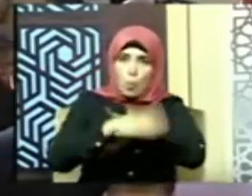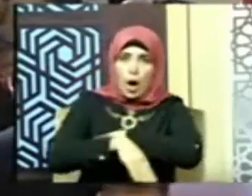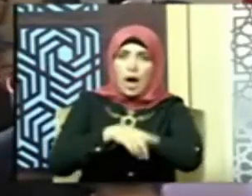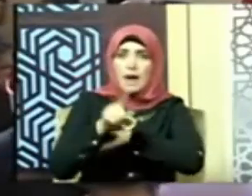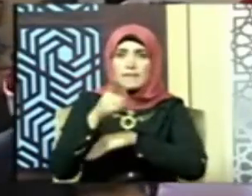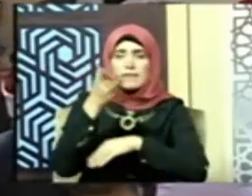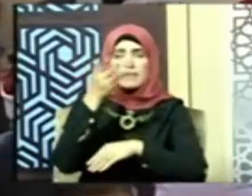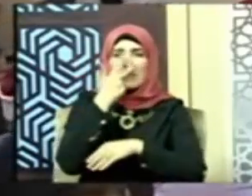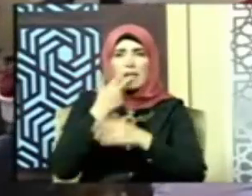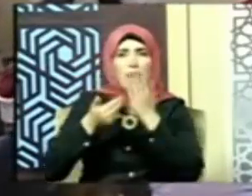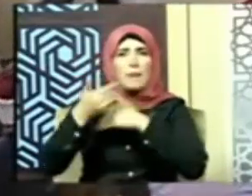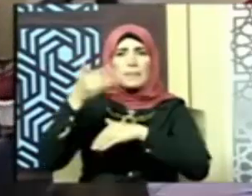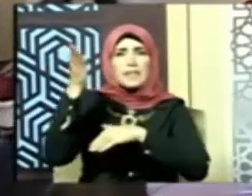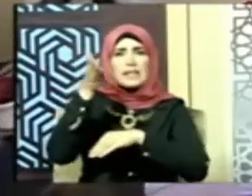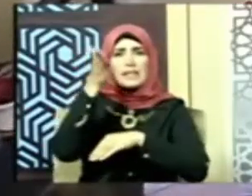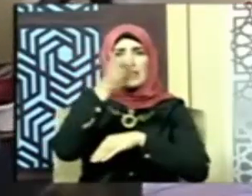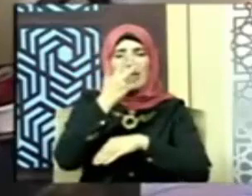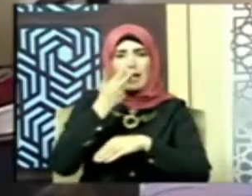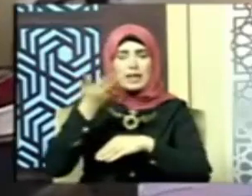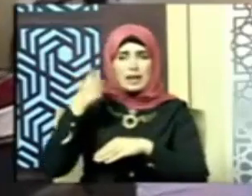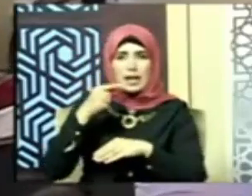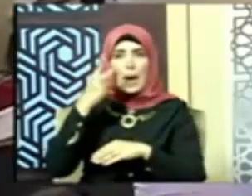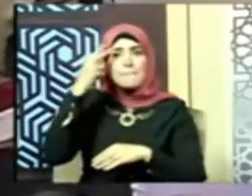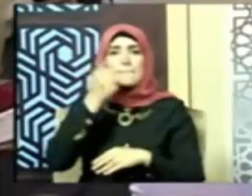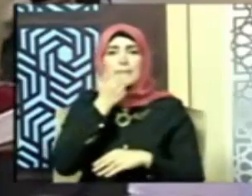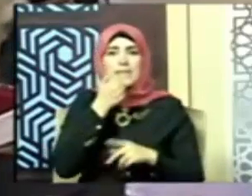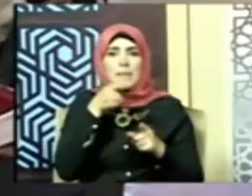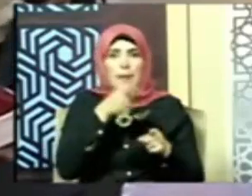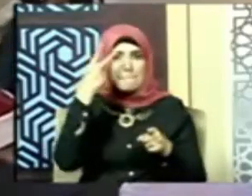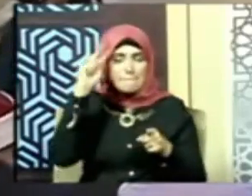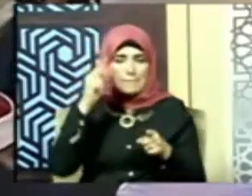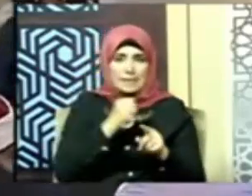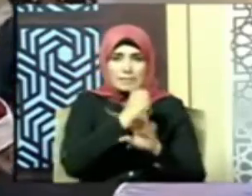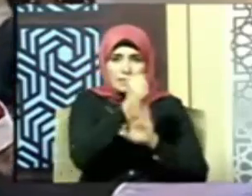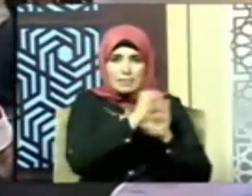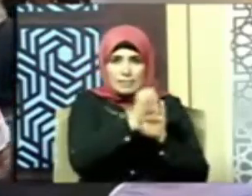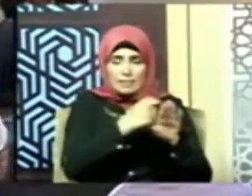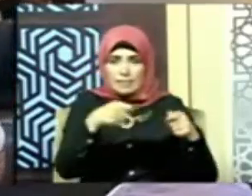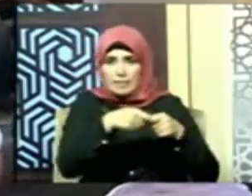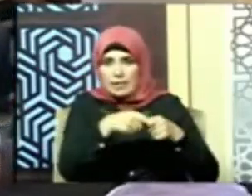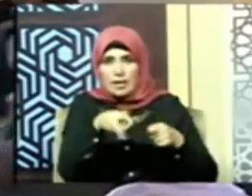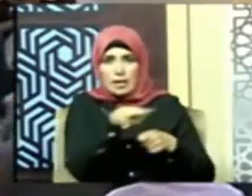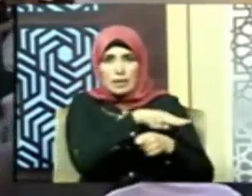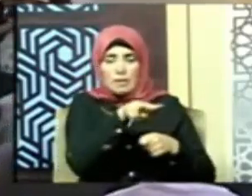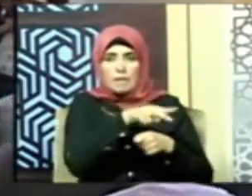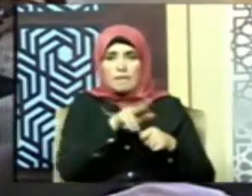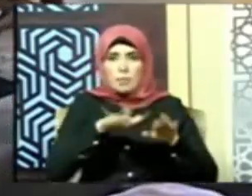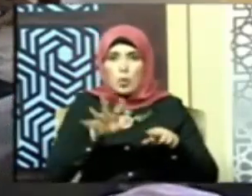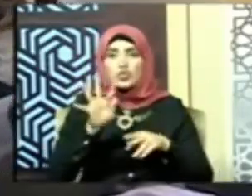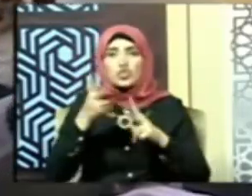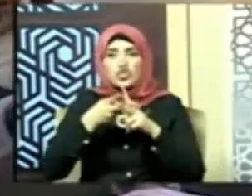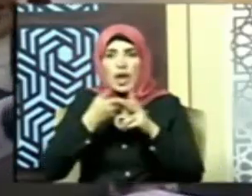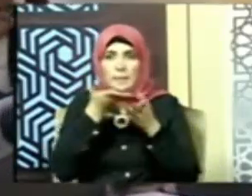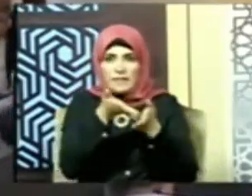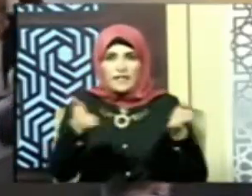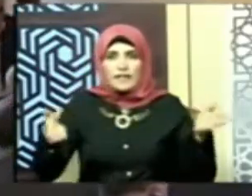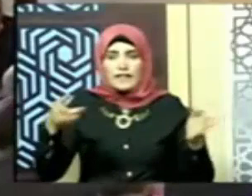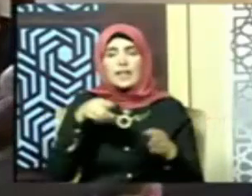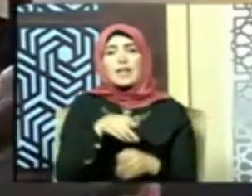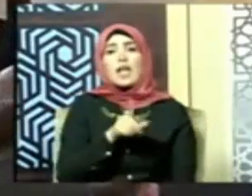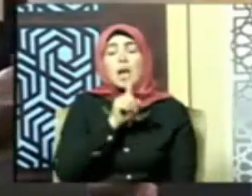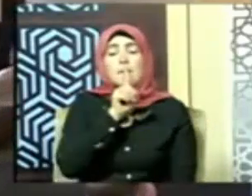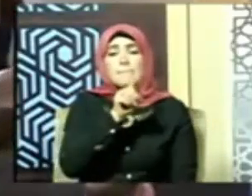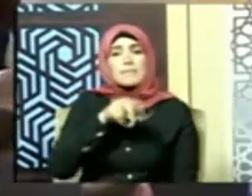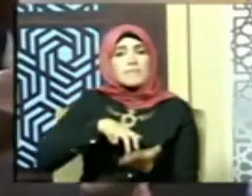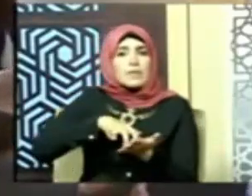إلا بخيانة بعض العملاء والمأجورين من بعض المحسوبين عليها ممن لا